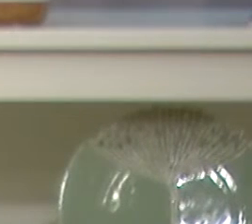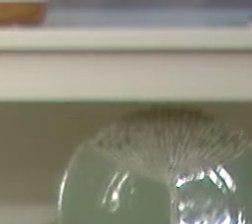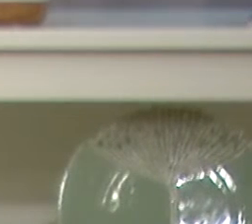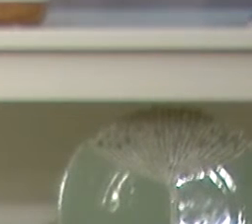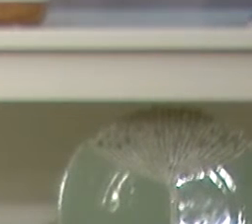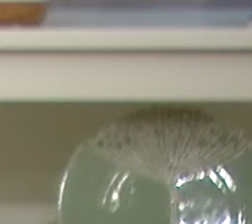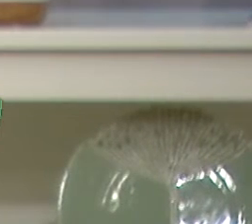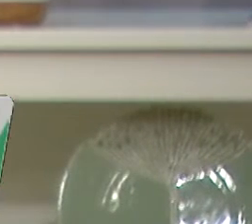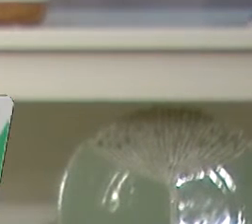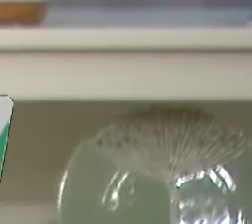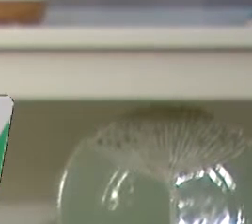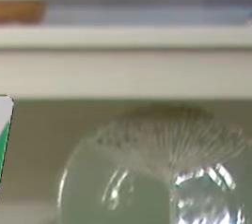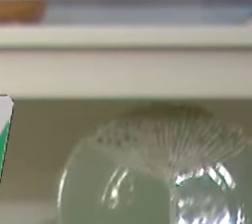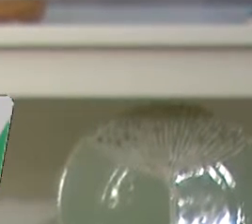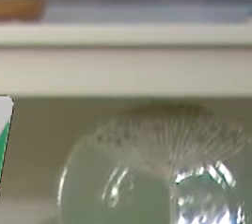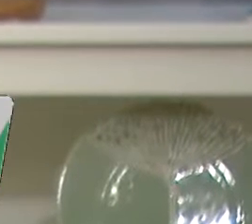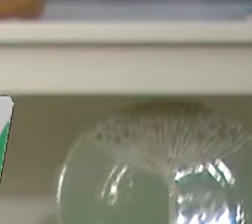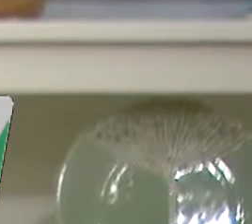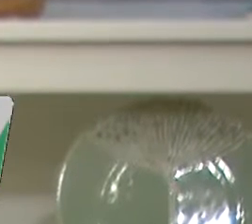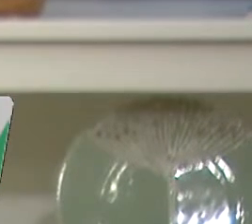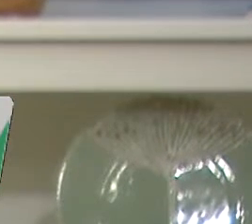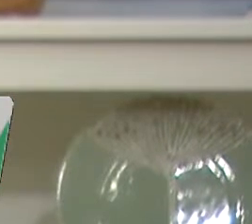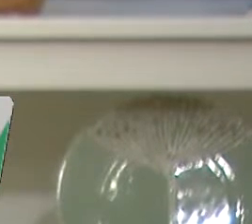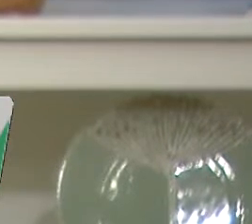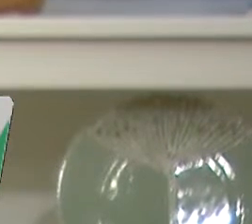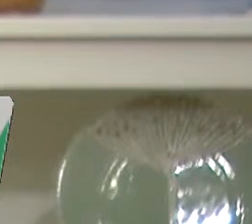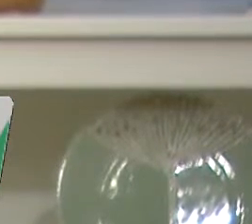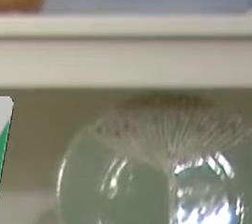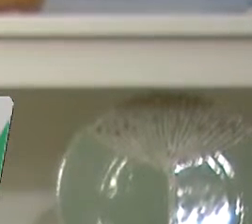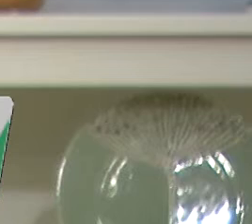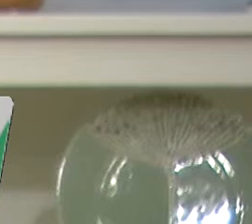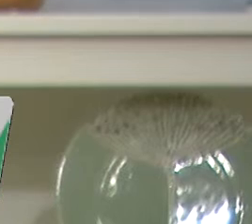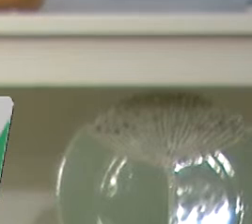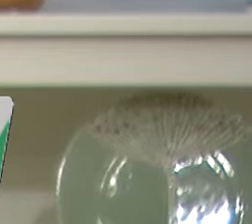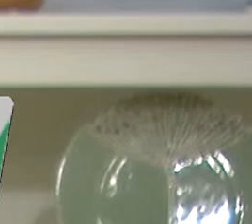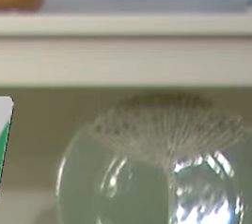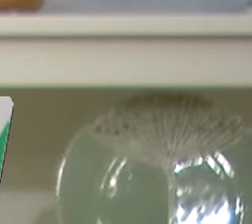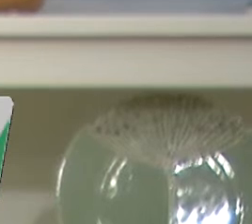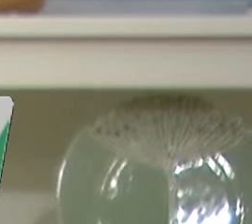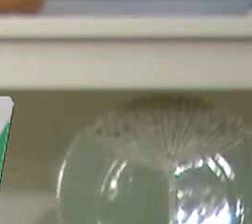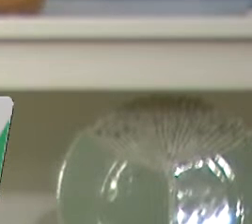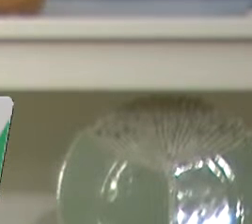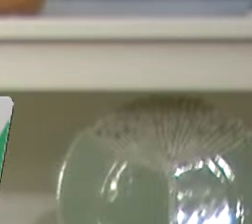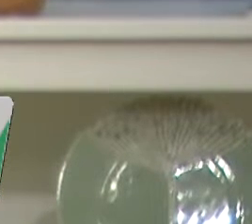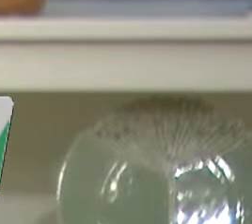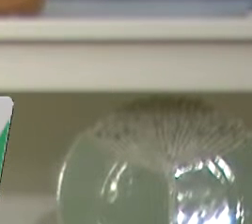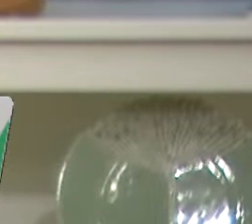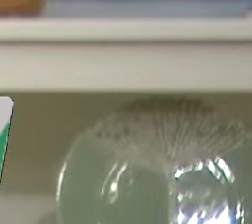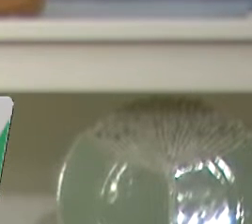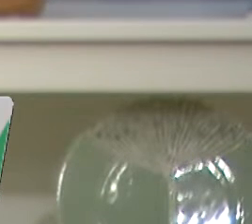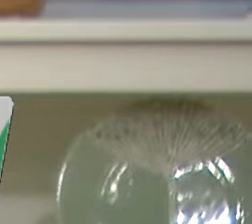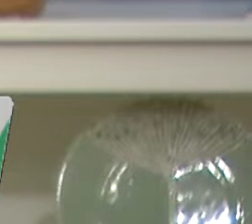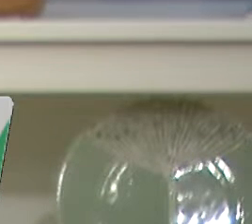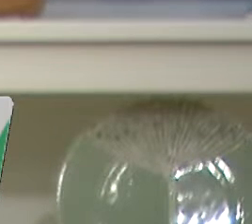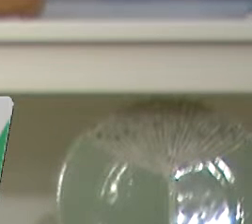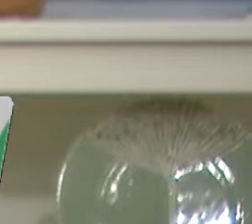Alo Alo merhabalar Merhaba Nasılsınız iyi misiniz iyiyim teşekkür ederim sağ olun sizler de iyisiniz çok teşekkür